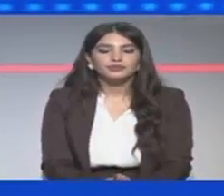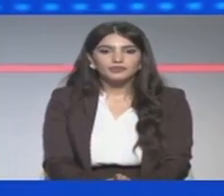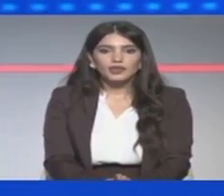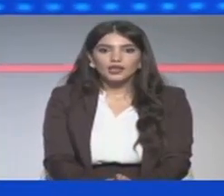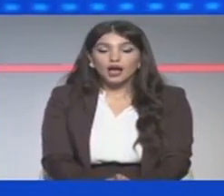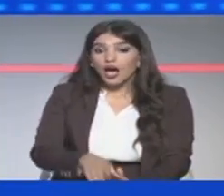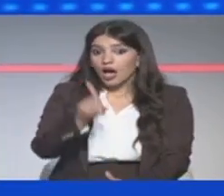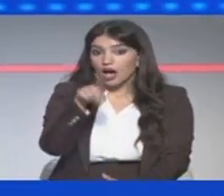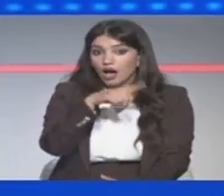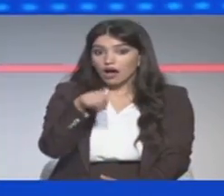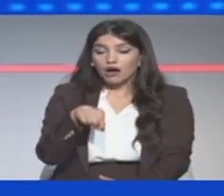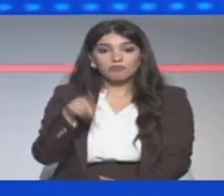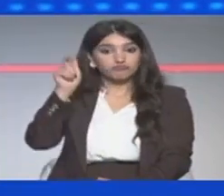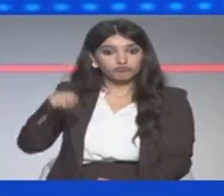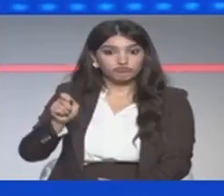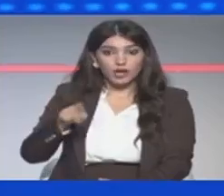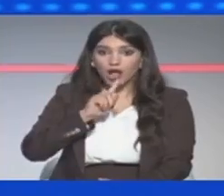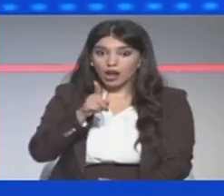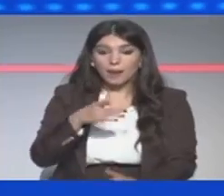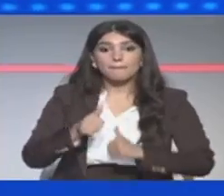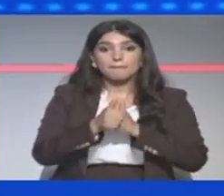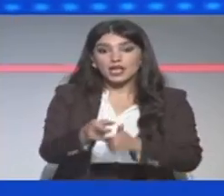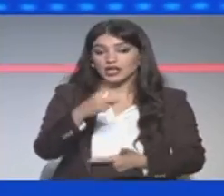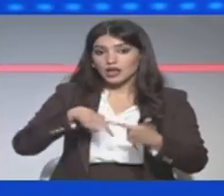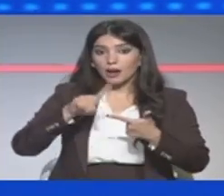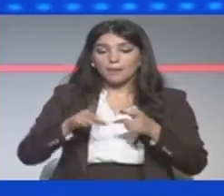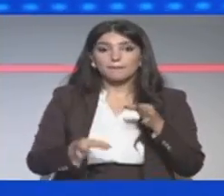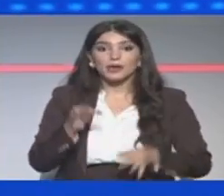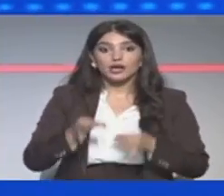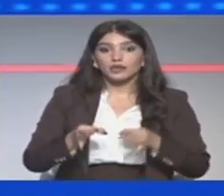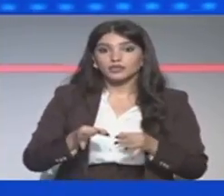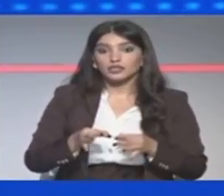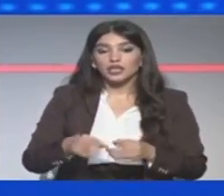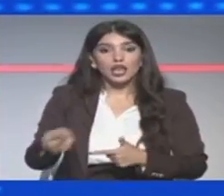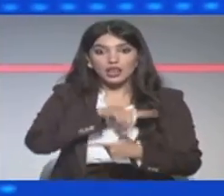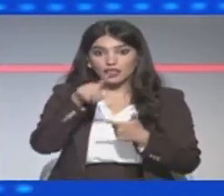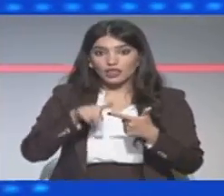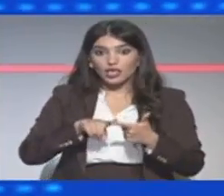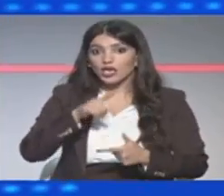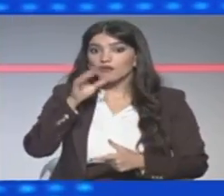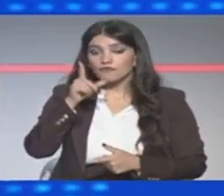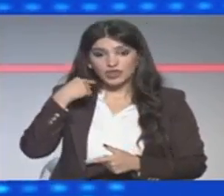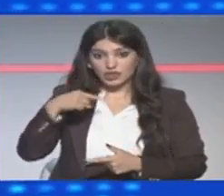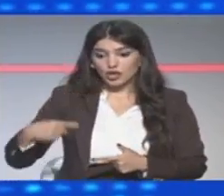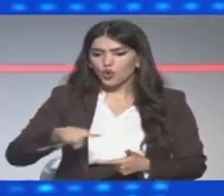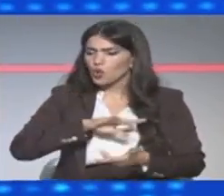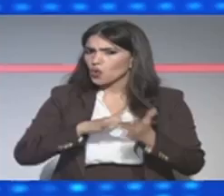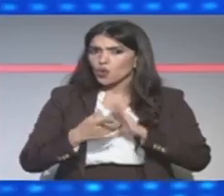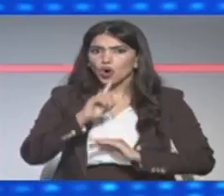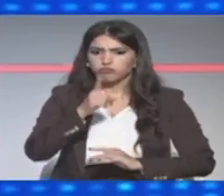نفى القاضي خالد عباس الوكيل العام لدى محكمة الاستئناف بنابل وعضو المجلس الأعلى للقضاء كل ما